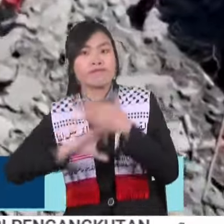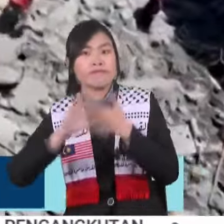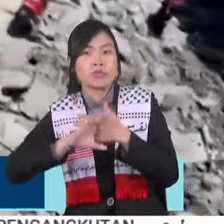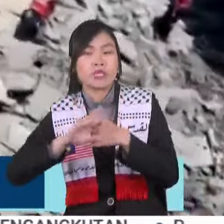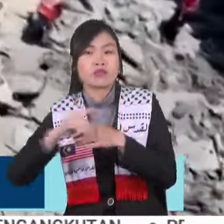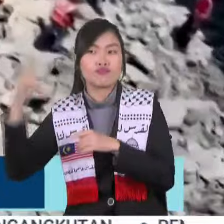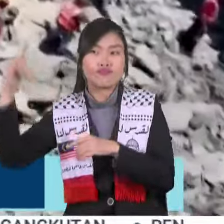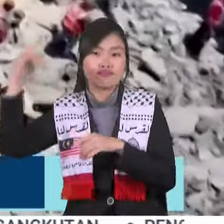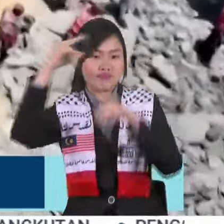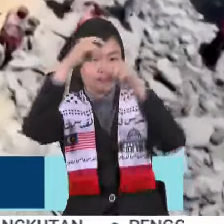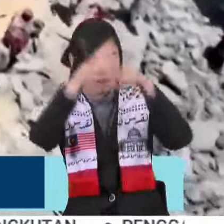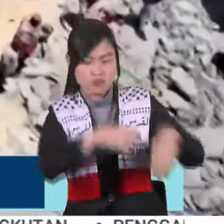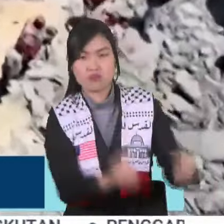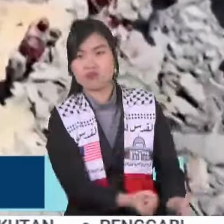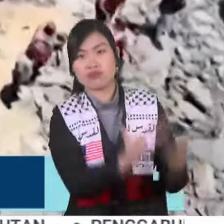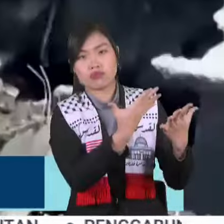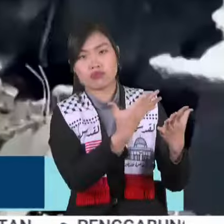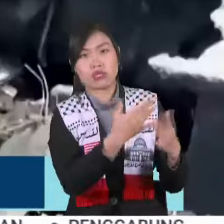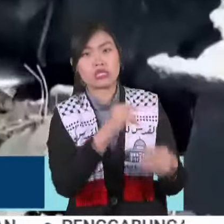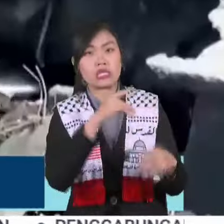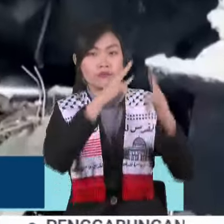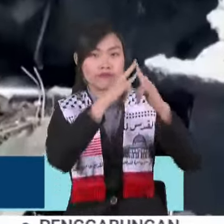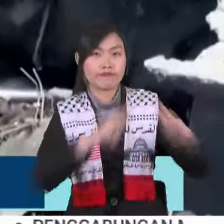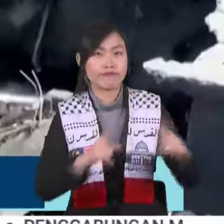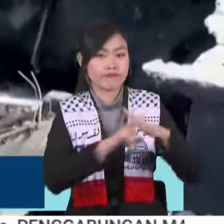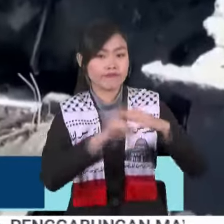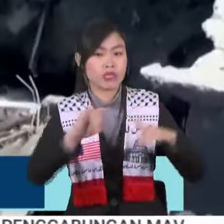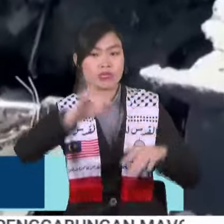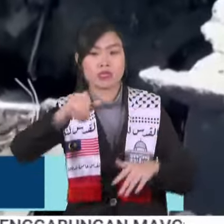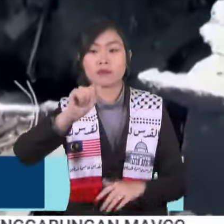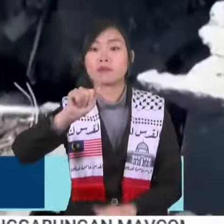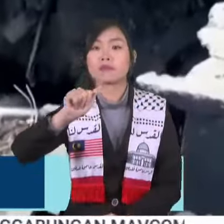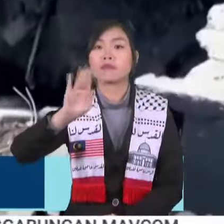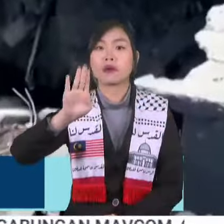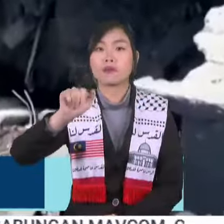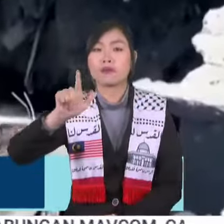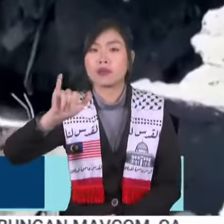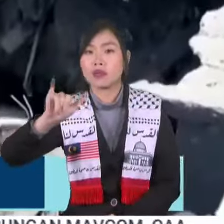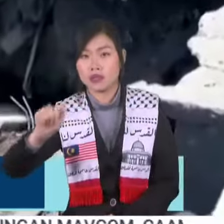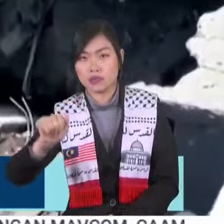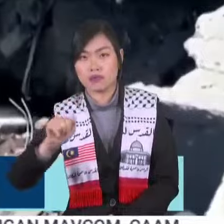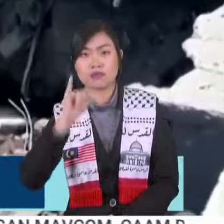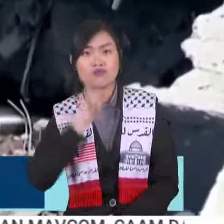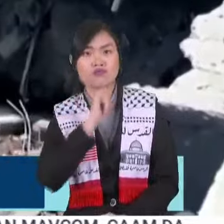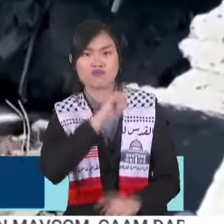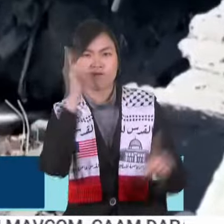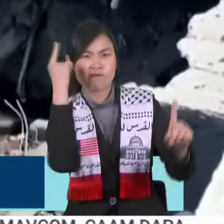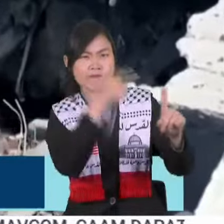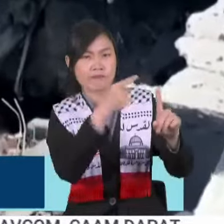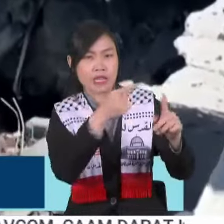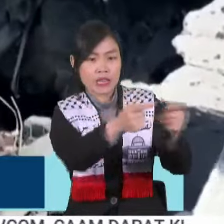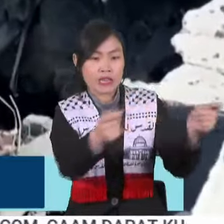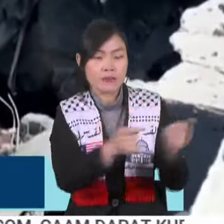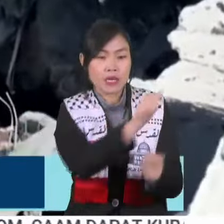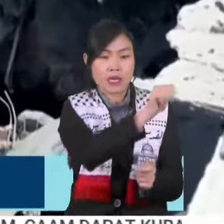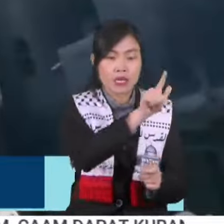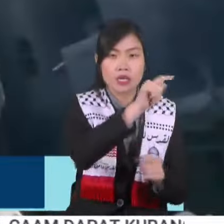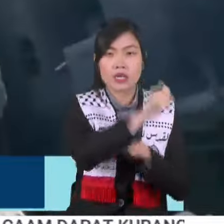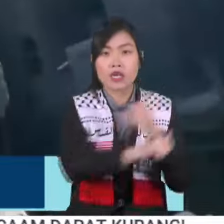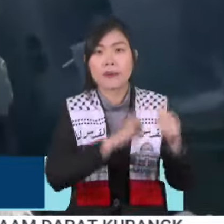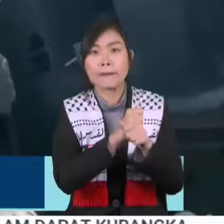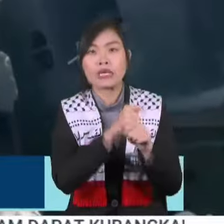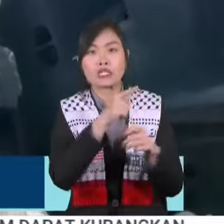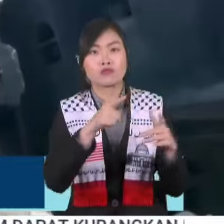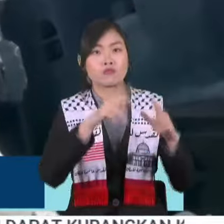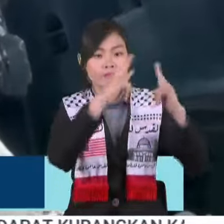udara Israel di kem pelarian Jabalia. Sumber memaklumkan Zionis menyasarkan kawasan Al-Alami iaitu kem pelarian